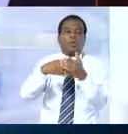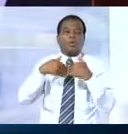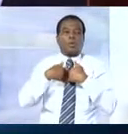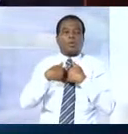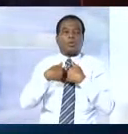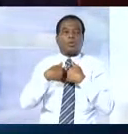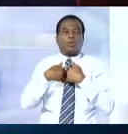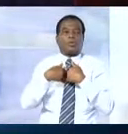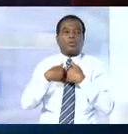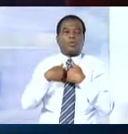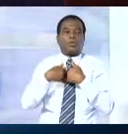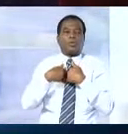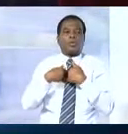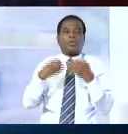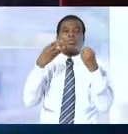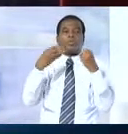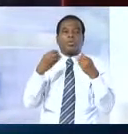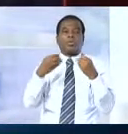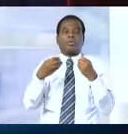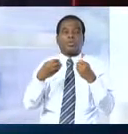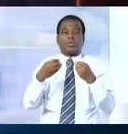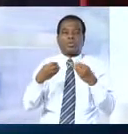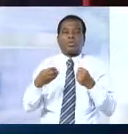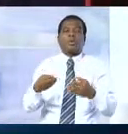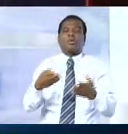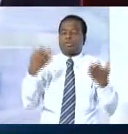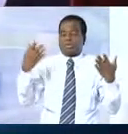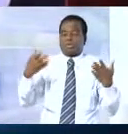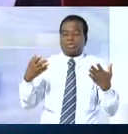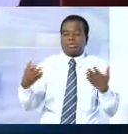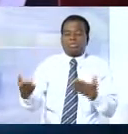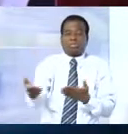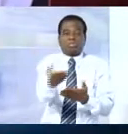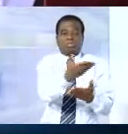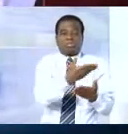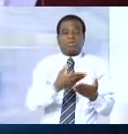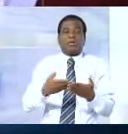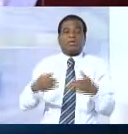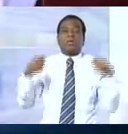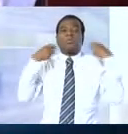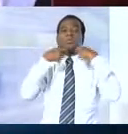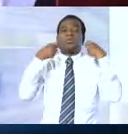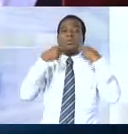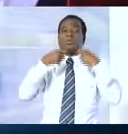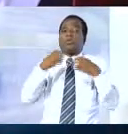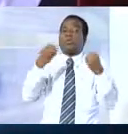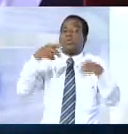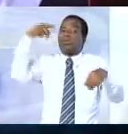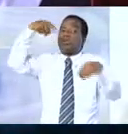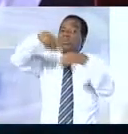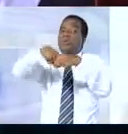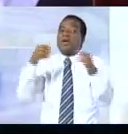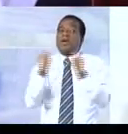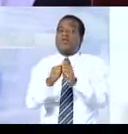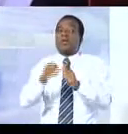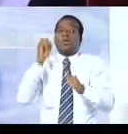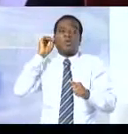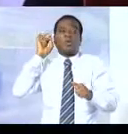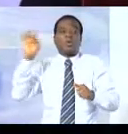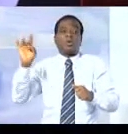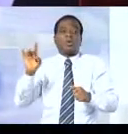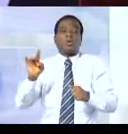effet d'immenses ressources naturelles, allant de l'uranium au pétrole, en passant par l'or, le